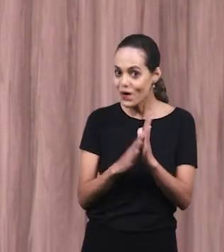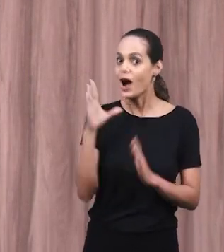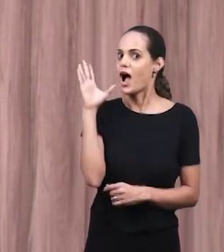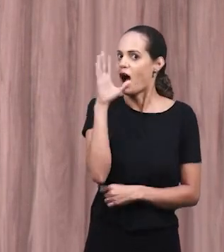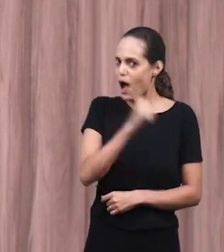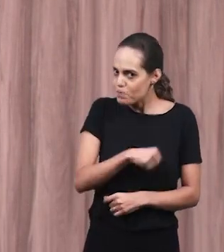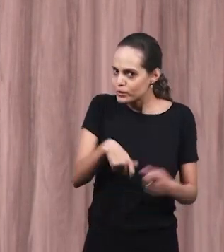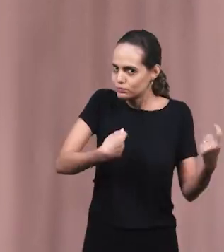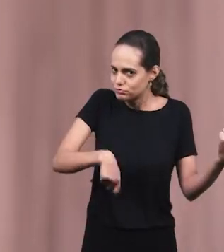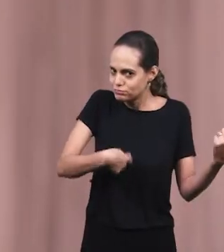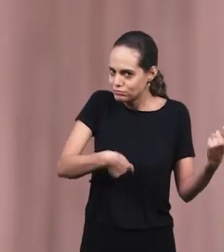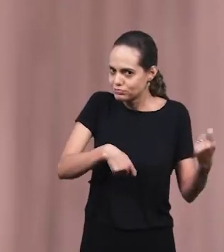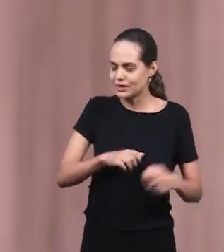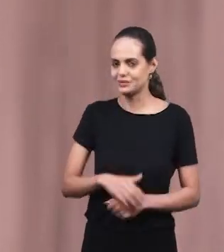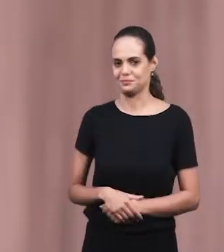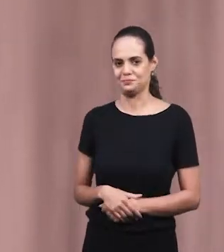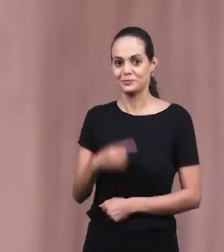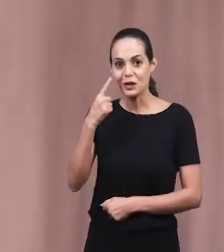rapidement.